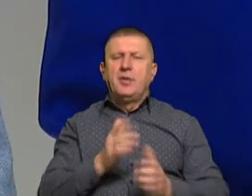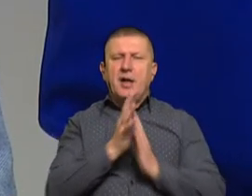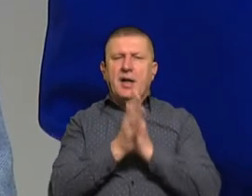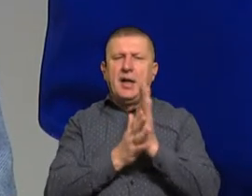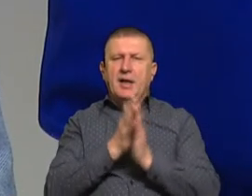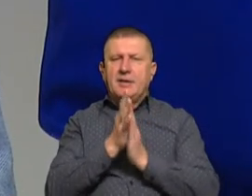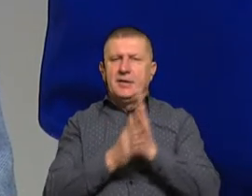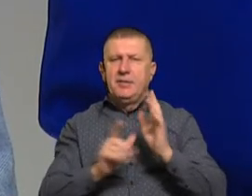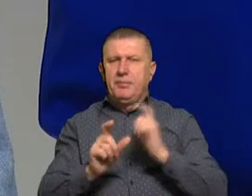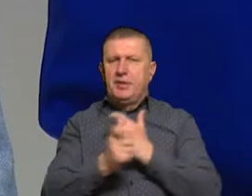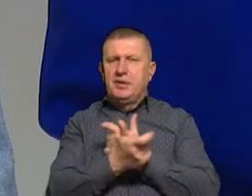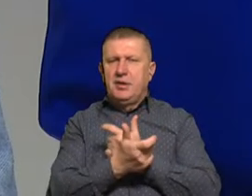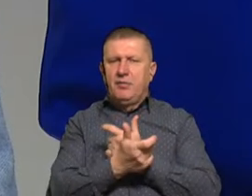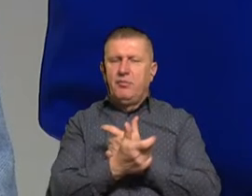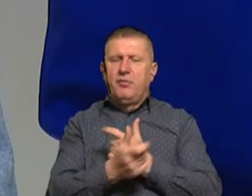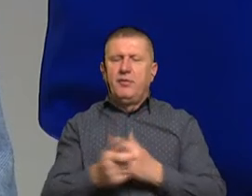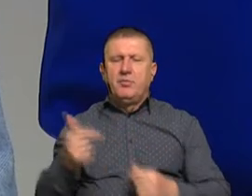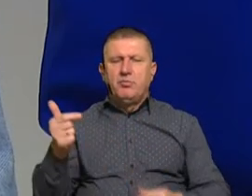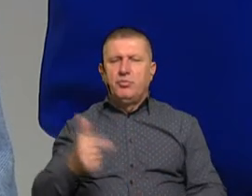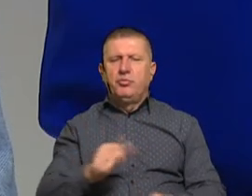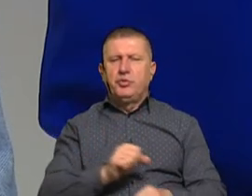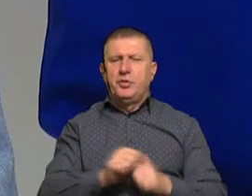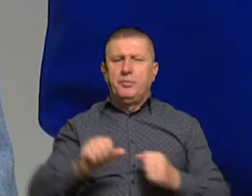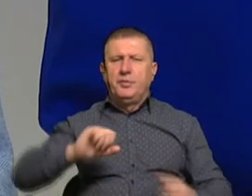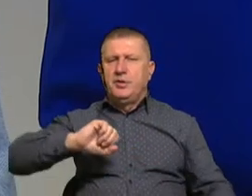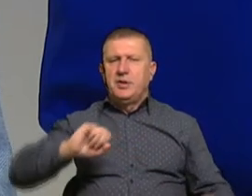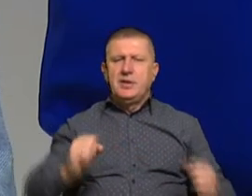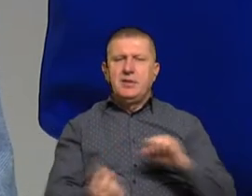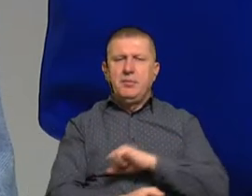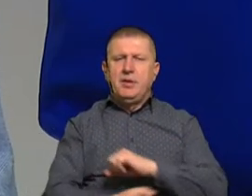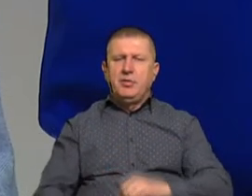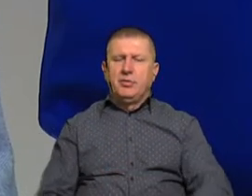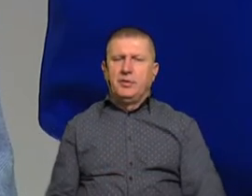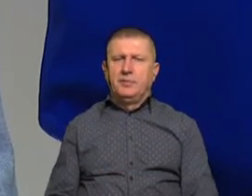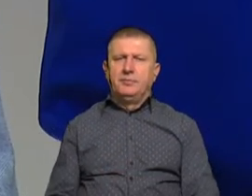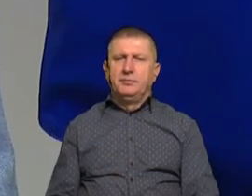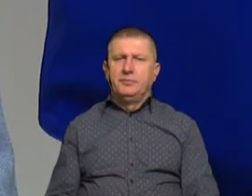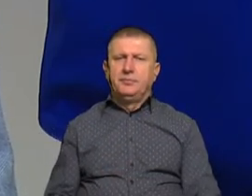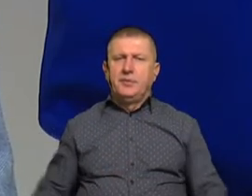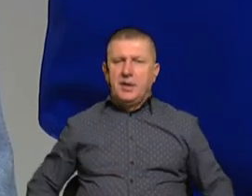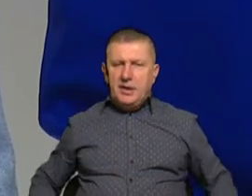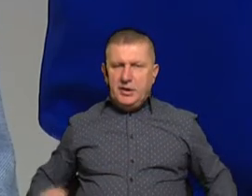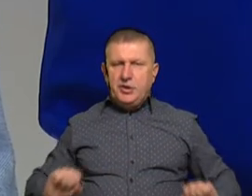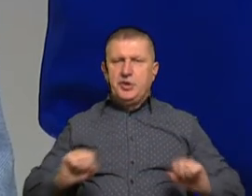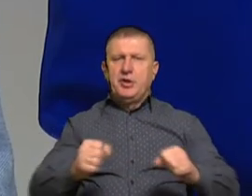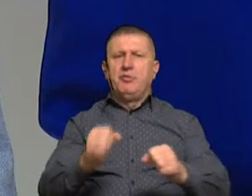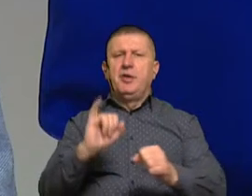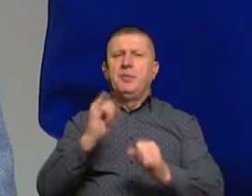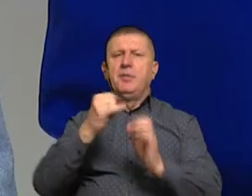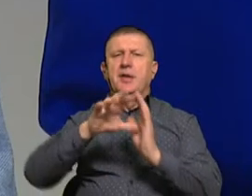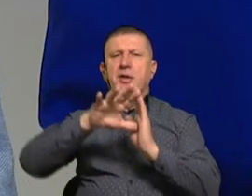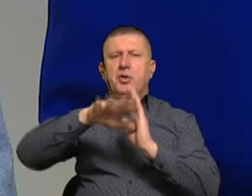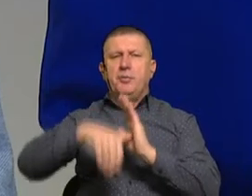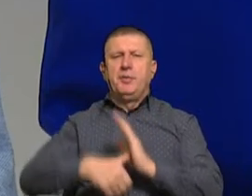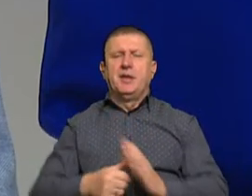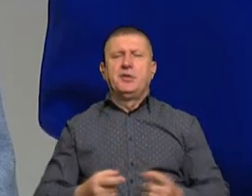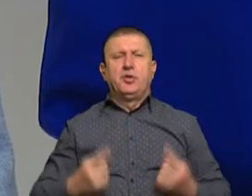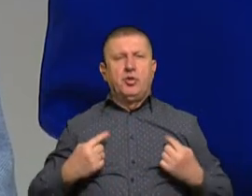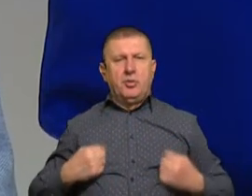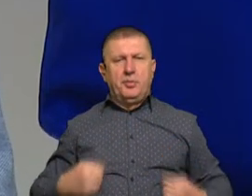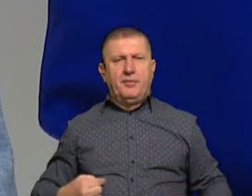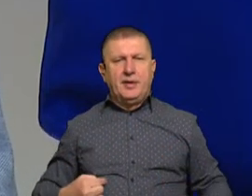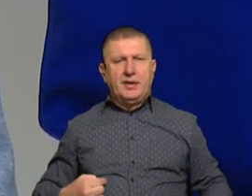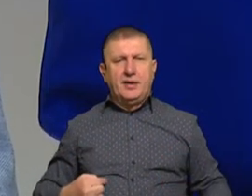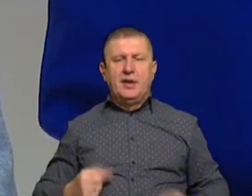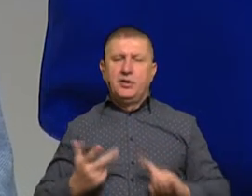państwowe tak naprawdę wymagają gruntownej zmiany. I tutaj trzeba z jednej strony działać jako miasto, jako obywatele z drugiej, ale